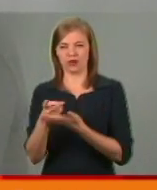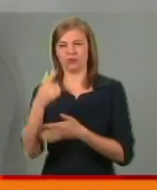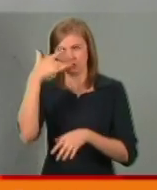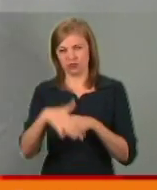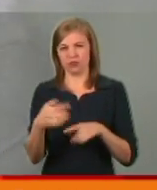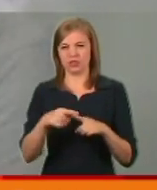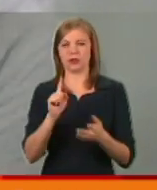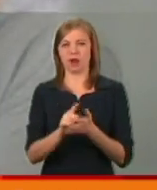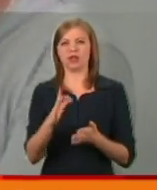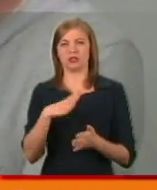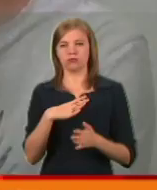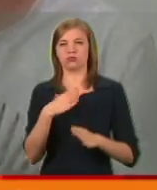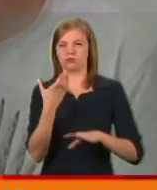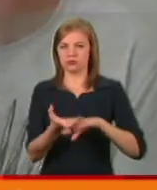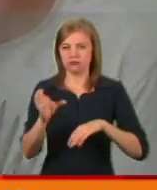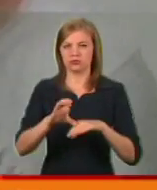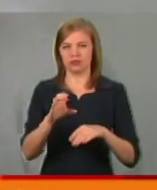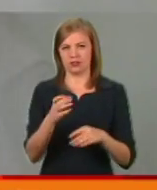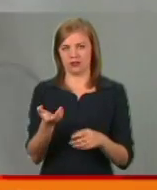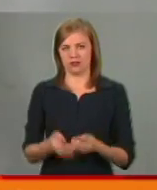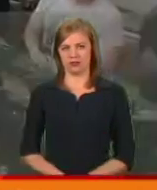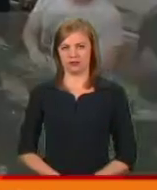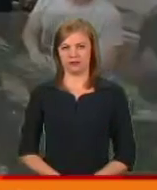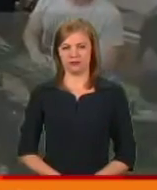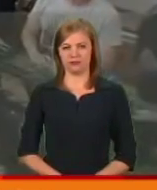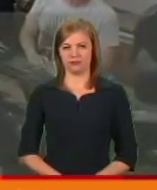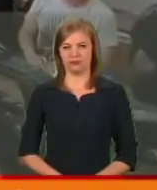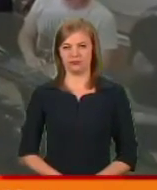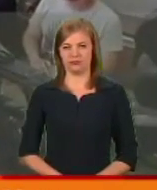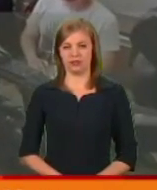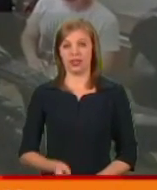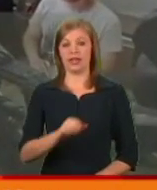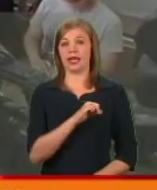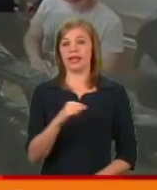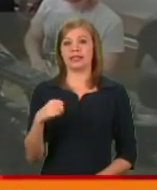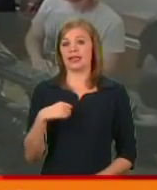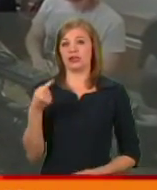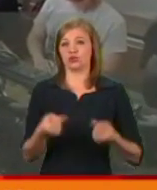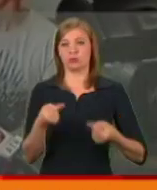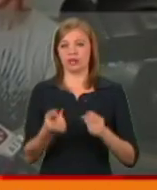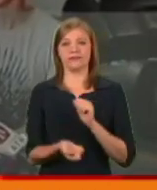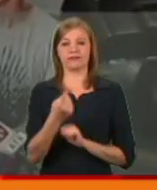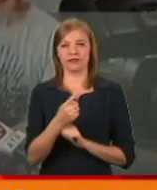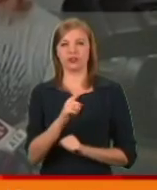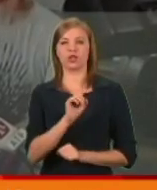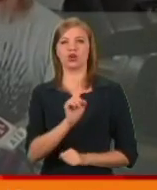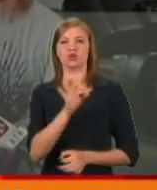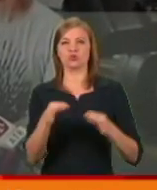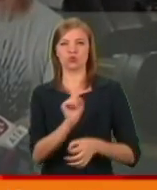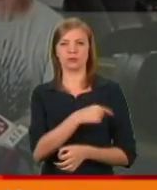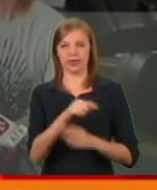розумієте, це могло бути обтяжуючою і потім інший запобіжний захід. Та найсуперечливішою виявилася